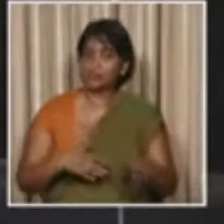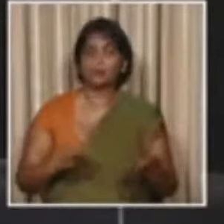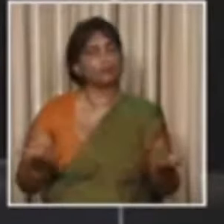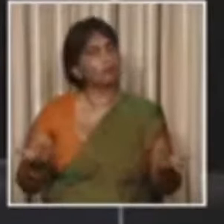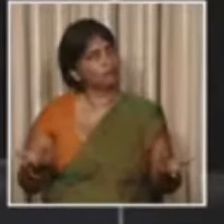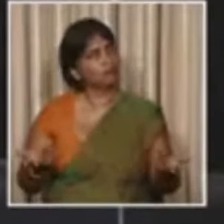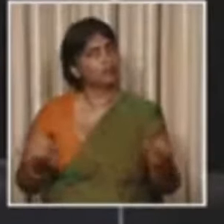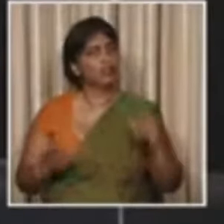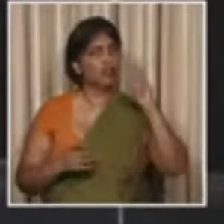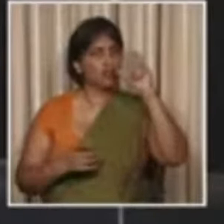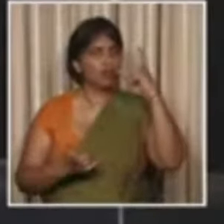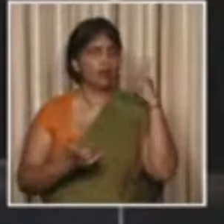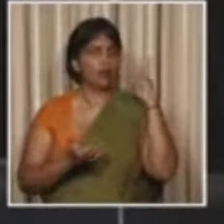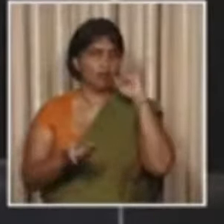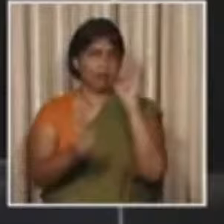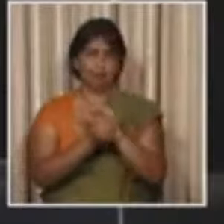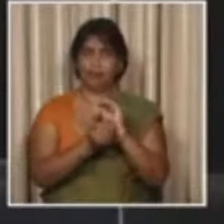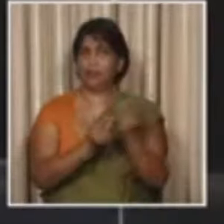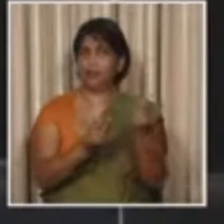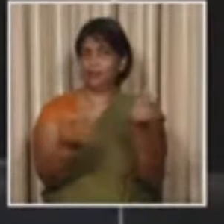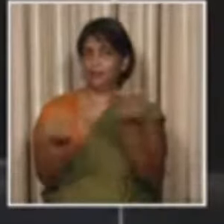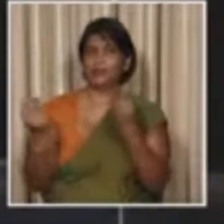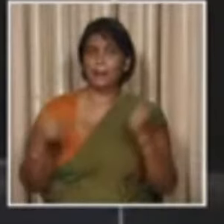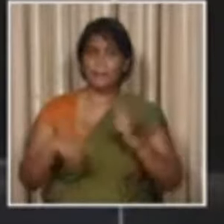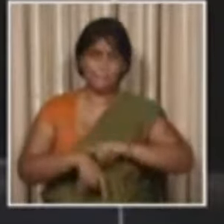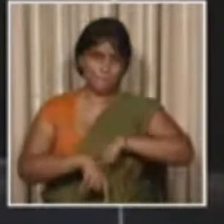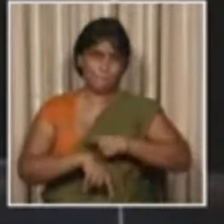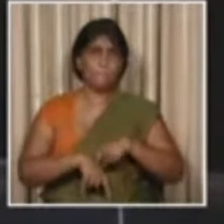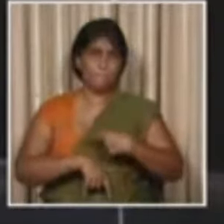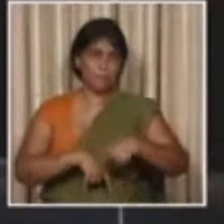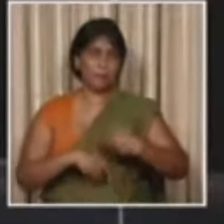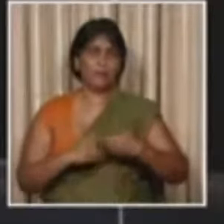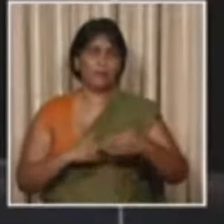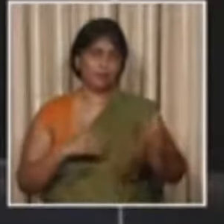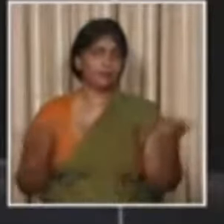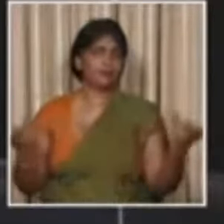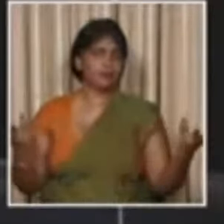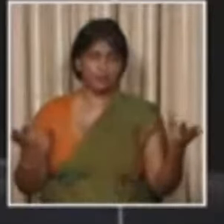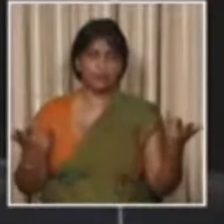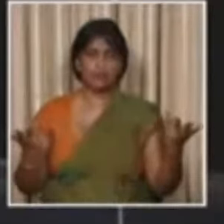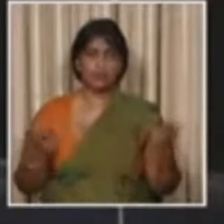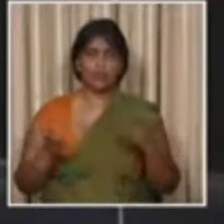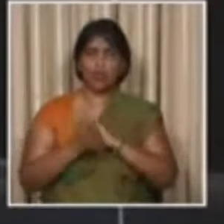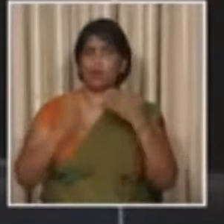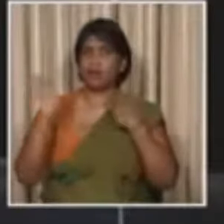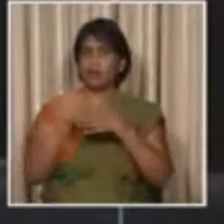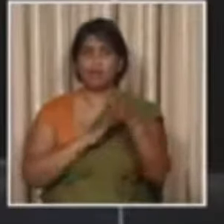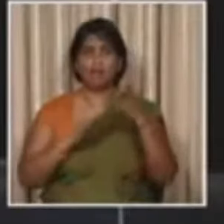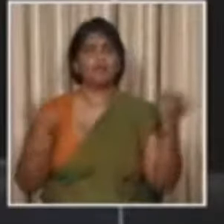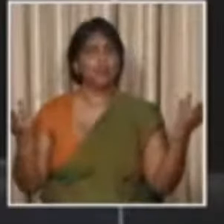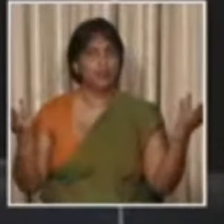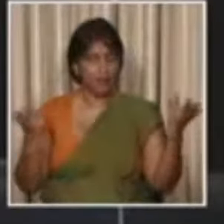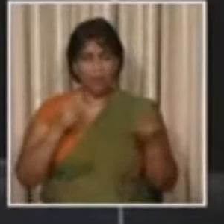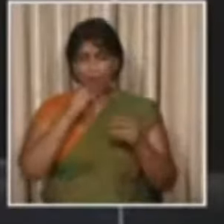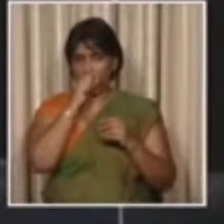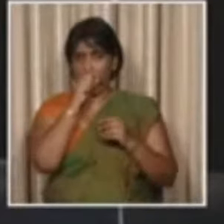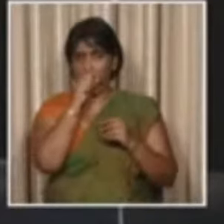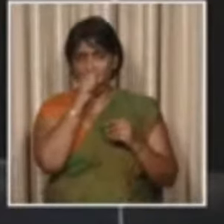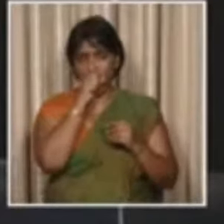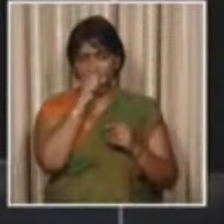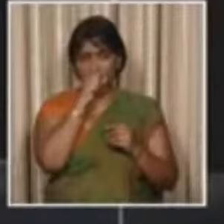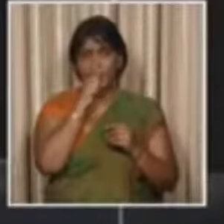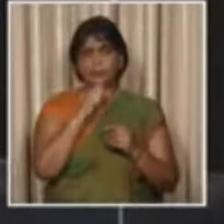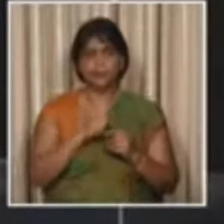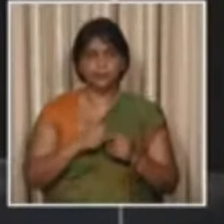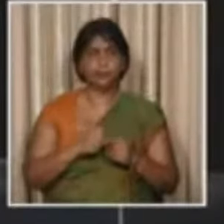යන්නේ කොළඹ ආරක්ෂාව තරකලා නම් ඉවරයි නේ මේ මේ මේ පැය ගාණක් ඇතුළත කොහමද කිංග්ස්බරි එකට යන්නේ? කොහමද ශැංග්‍රිලා එකට යන්නේ? මේ